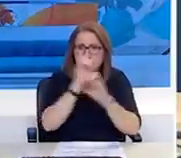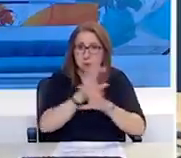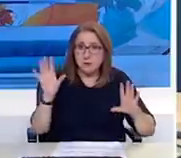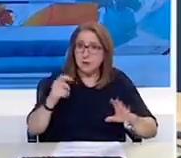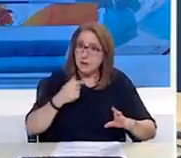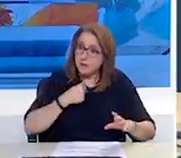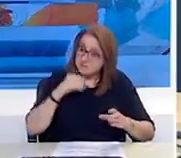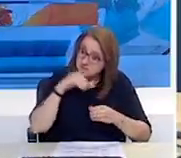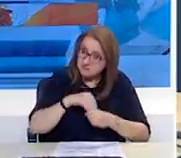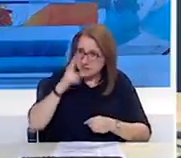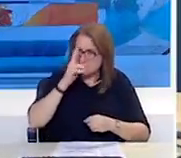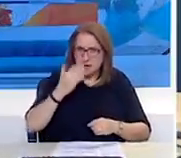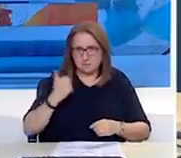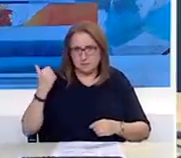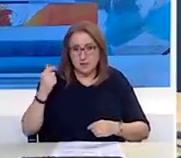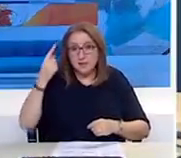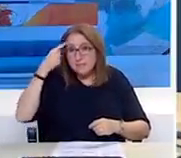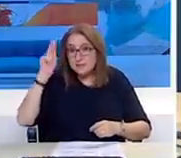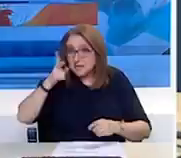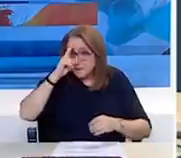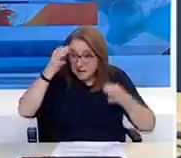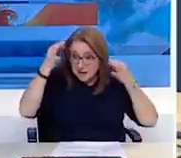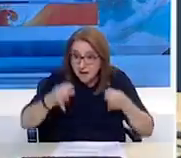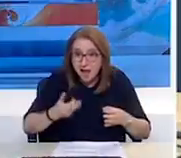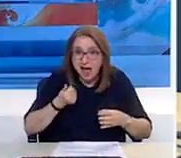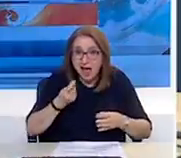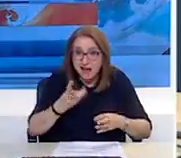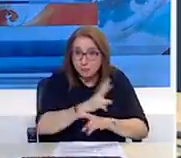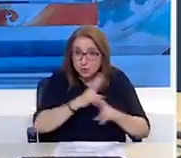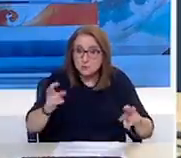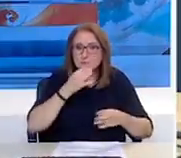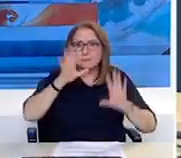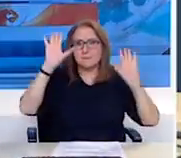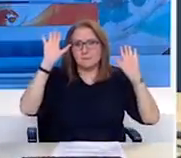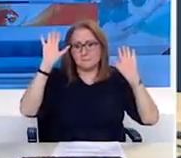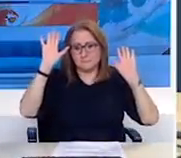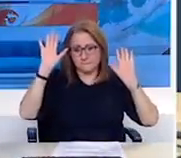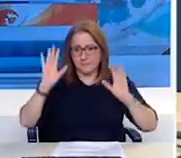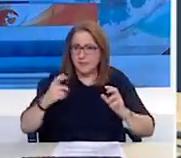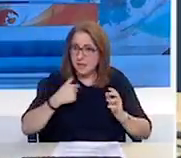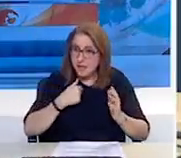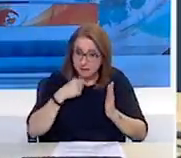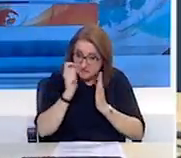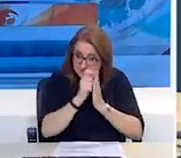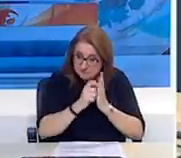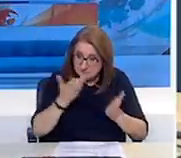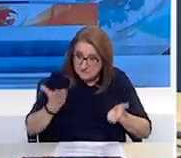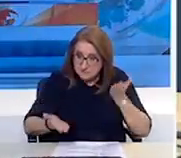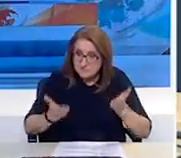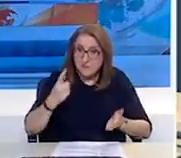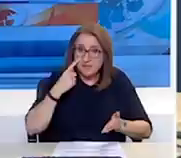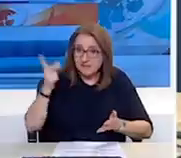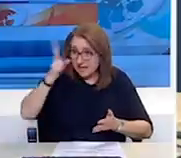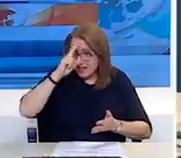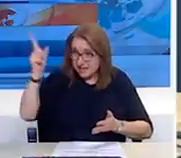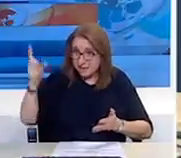και συγκρίνει τις δύο χώρες από πλευρά θανάτων, που εκεί ξέρουμε ότι δεν καταγράφονται συνολικά όπως σε εμάς, θα δει ότι η Γερμανία έχει 8